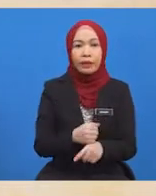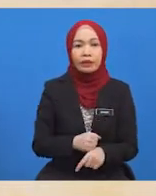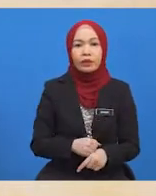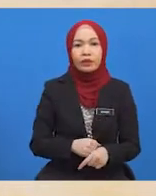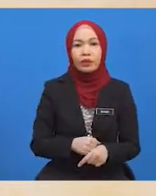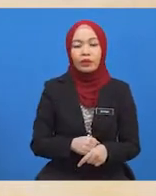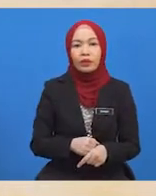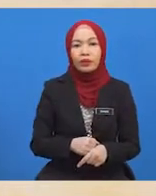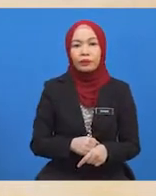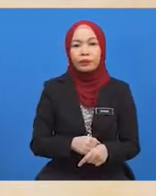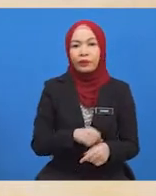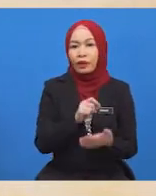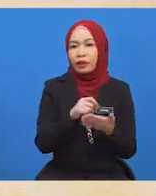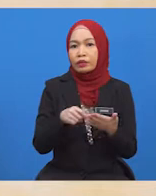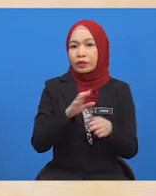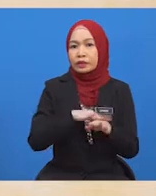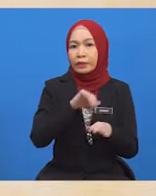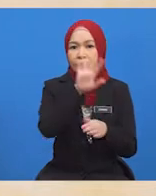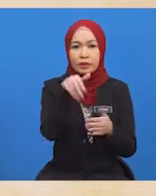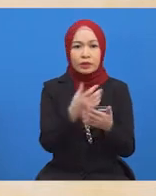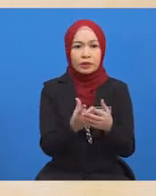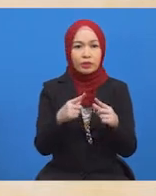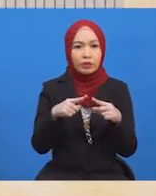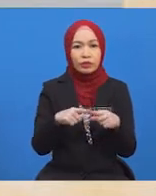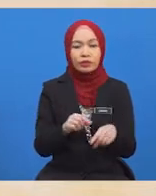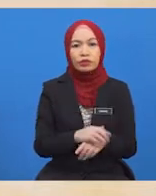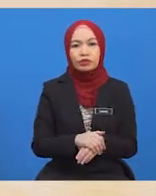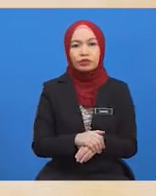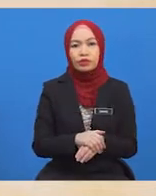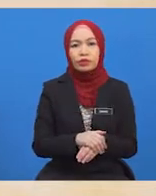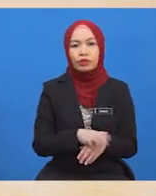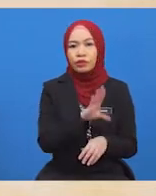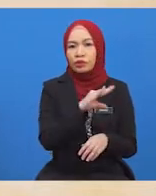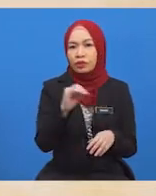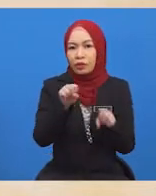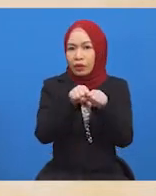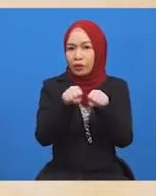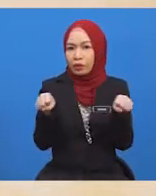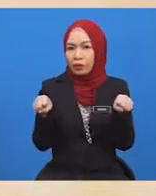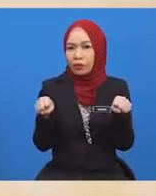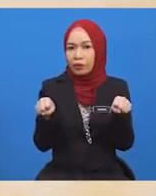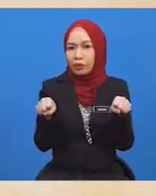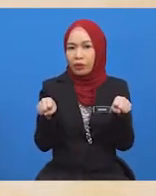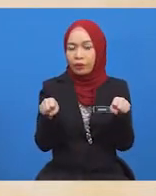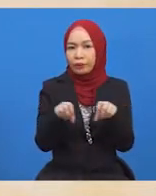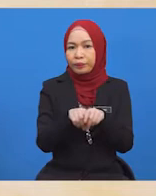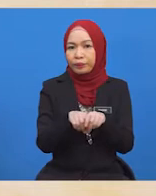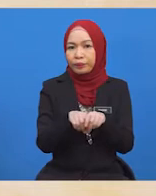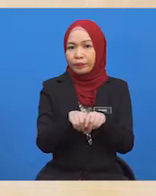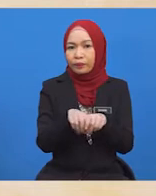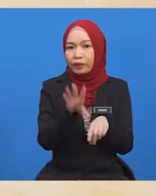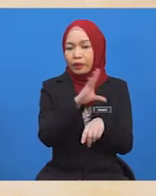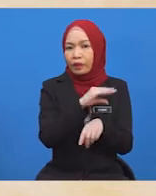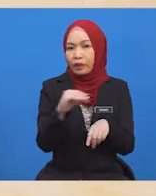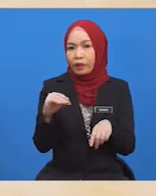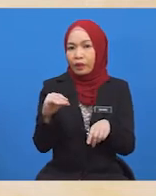Labelkan semua bucu dan panjang. Pertama, ukur dan lukis garis